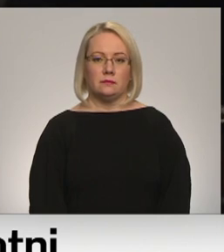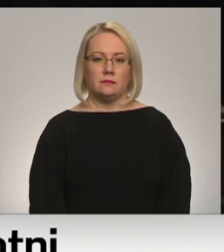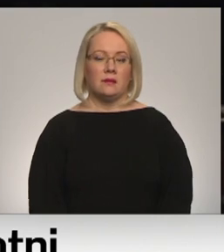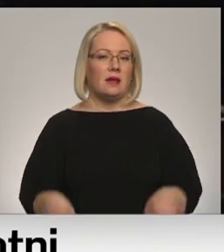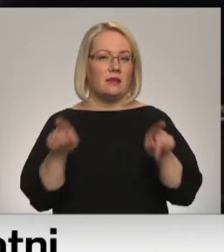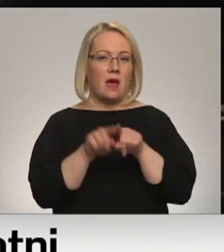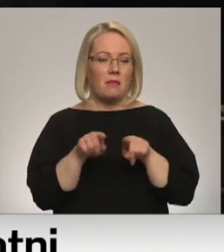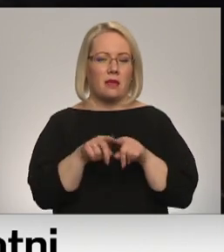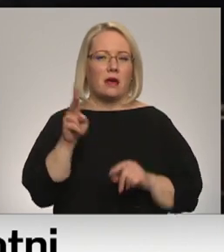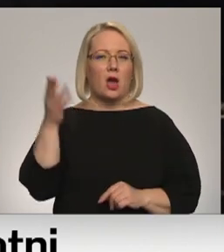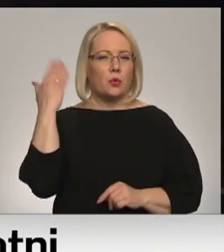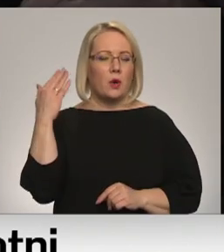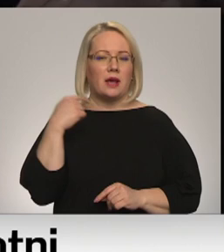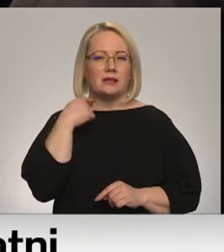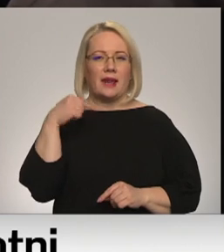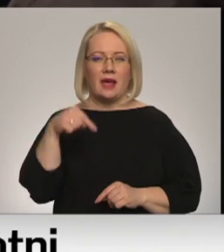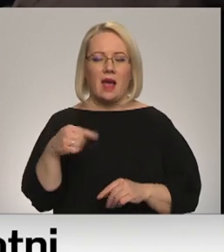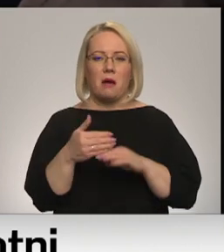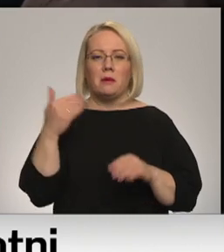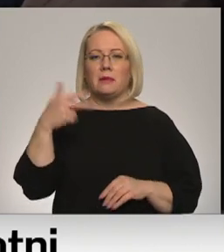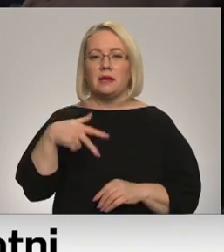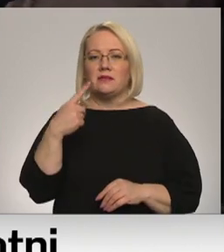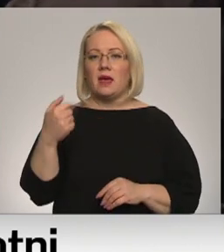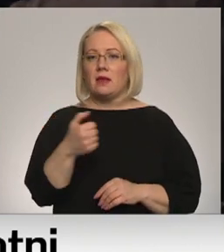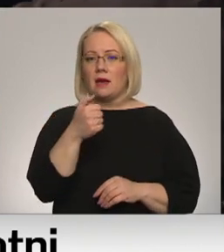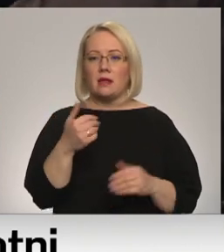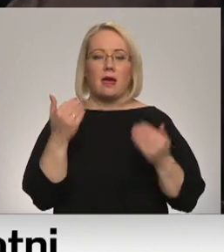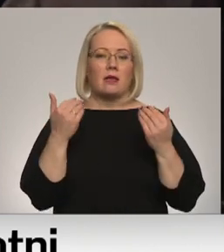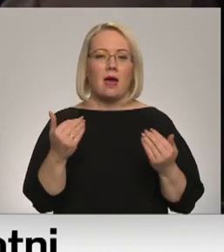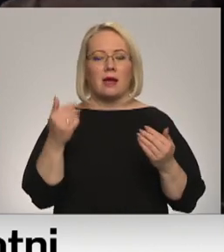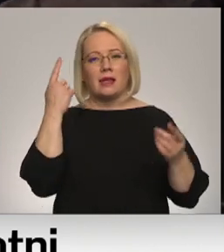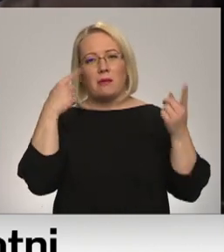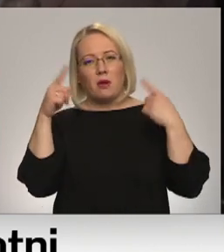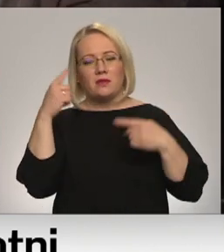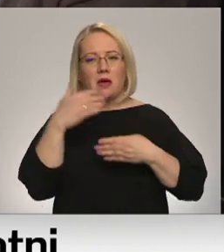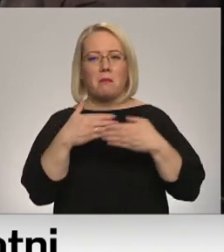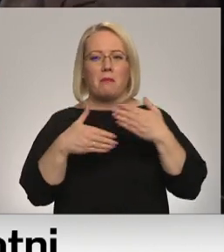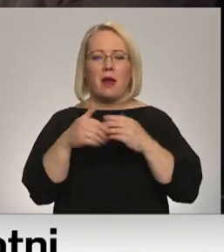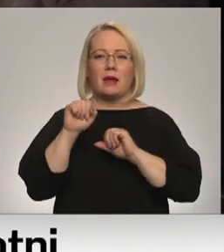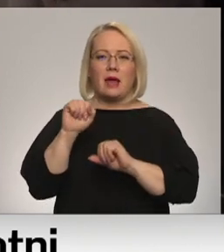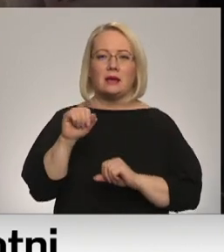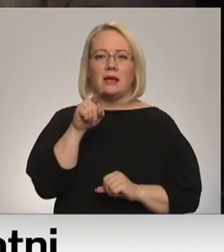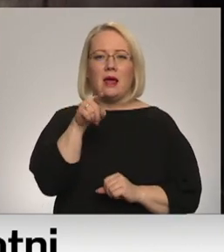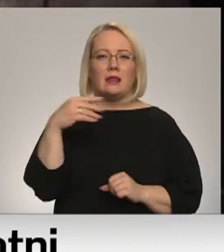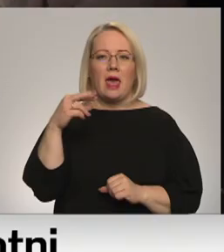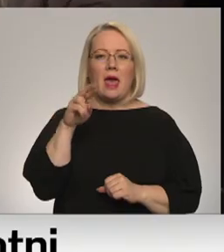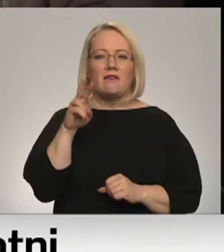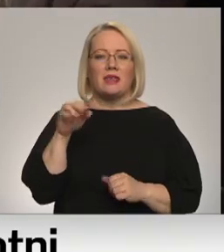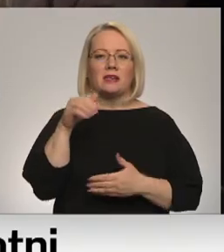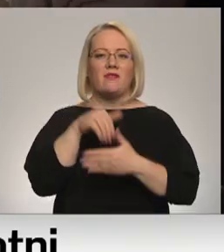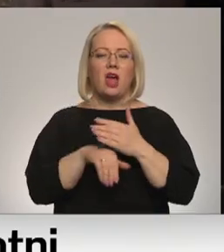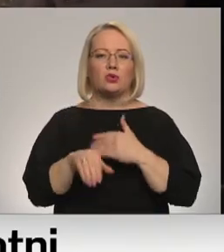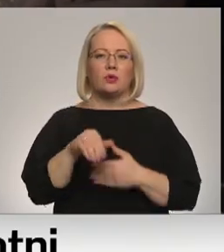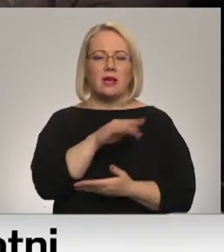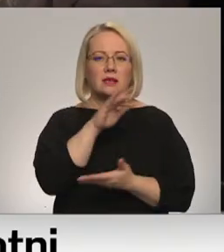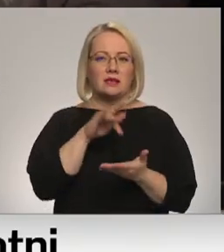Gluži tāpat kā toreiz Rīgā pirms 31 gada, arī tagad improvizētajās barikādēs Tērvetes vēsturiskajā centrā